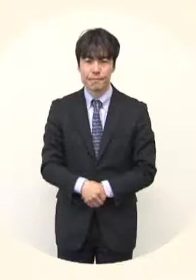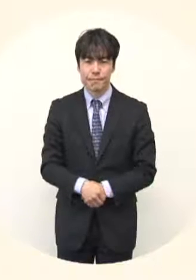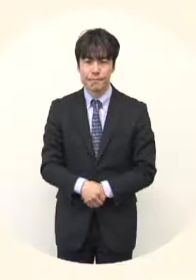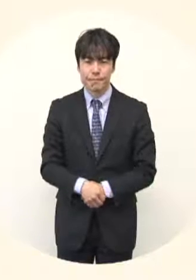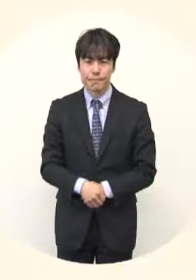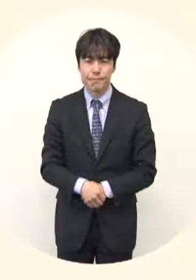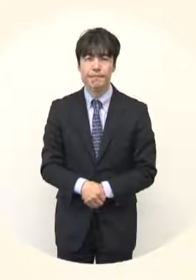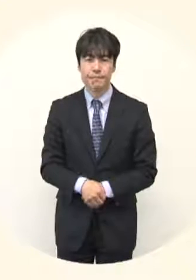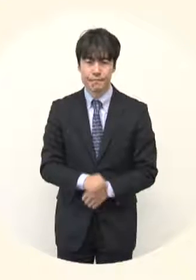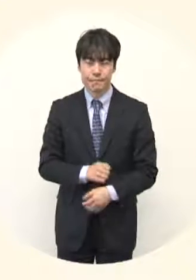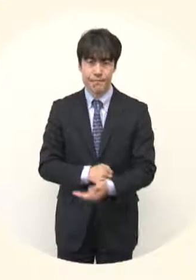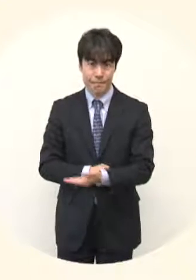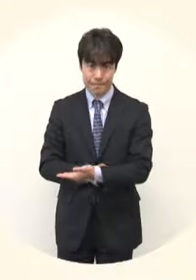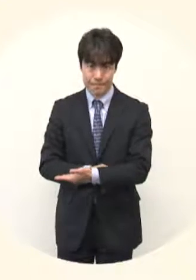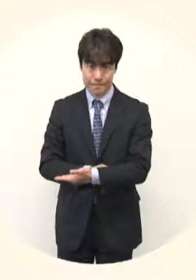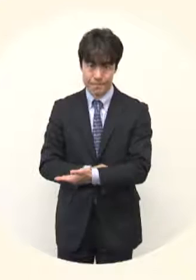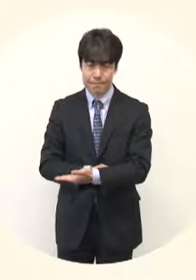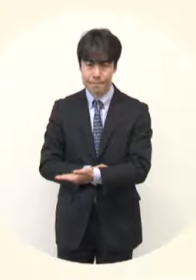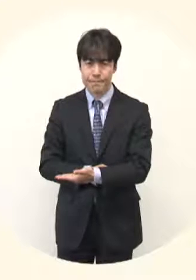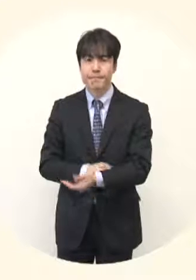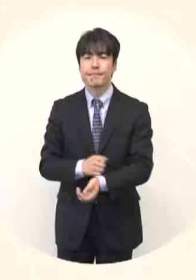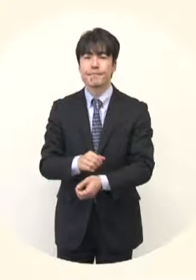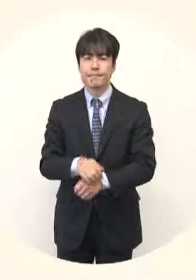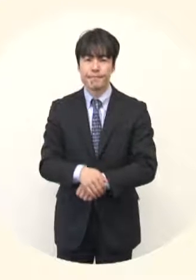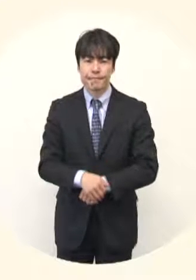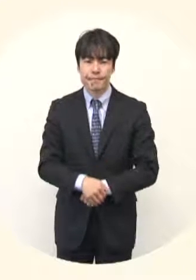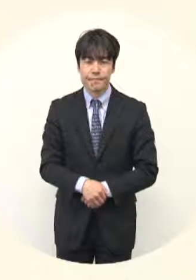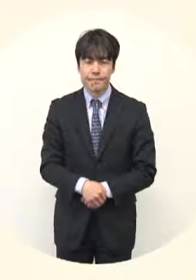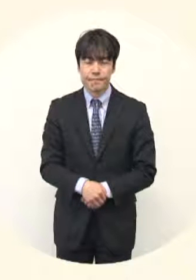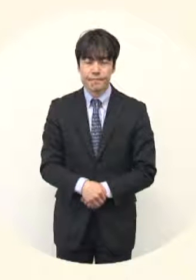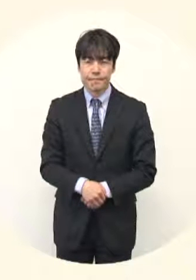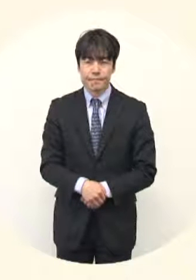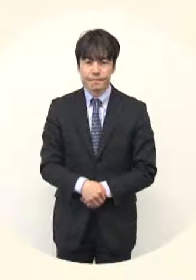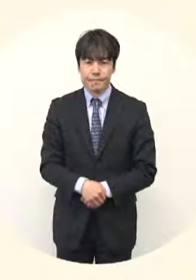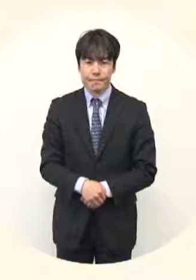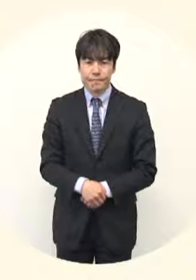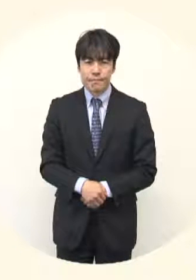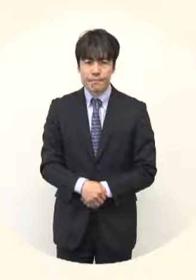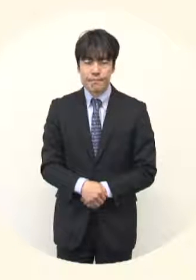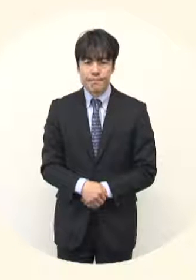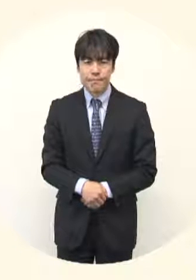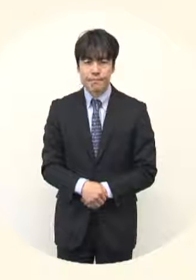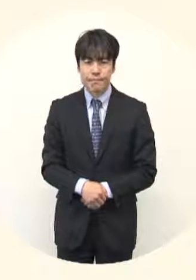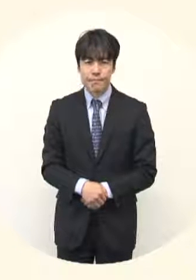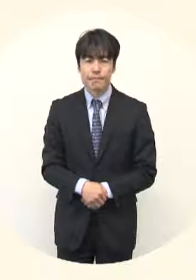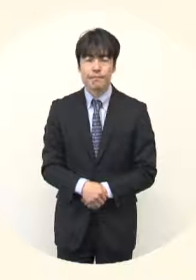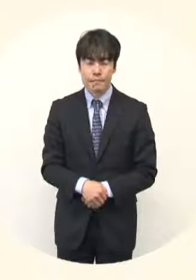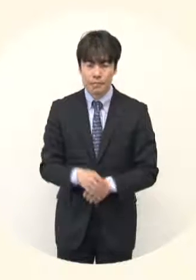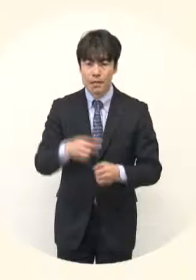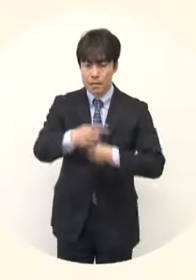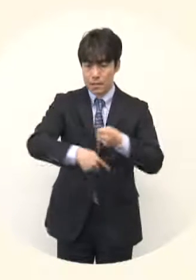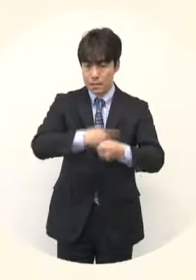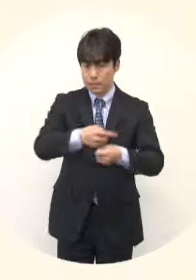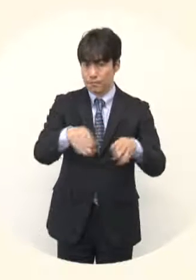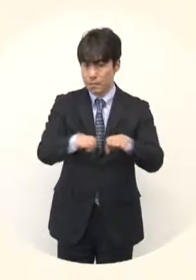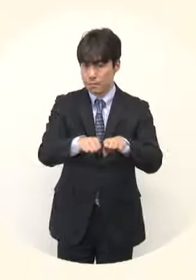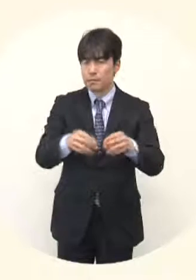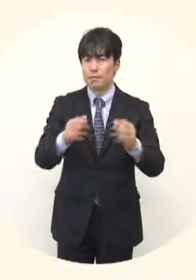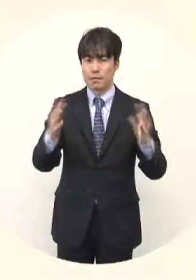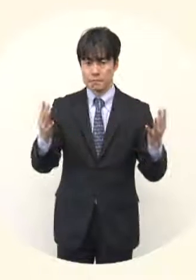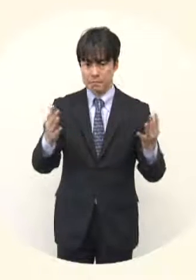鉄板餃子房満天食堂は蒲生駅東口より徒歩3分、年中無休で営業しています